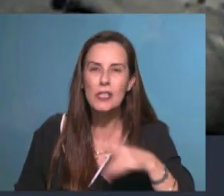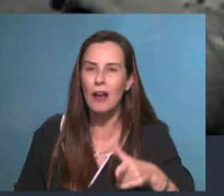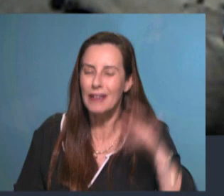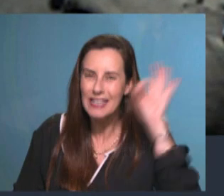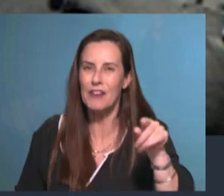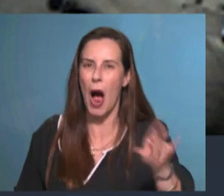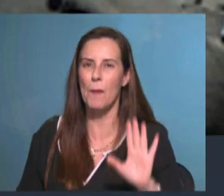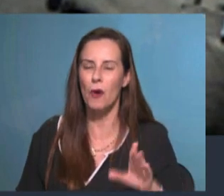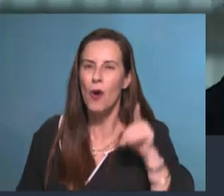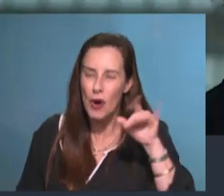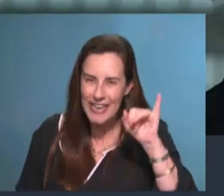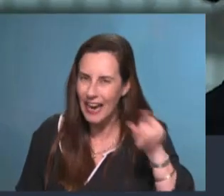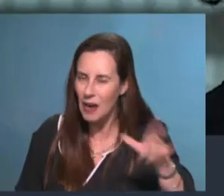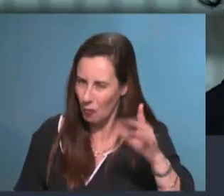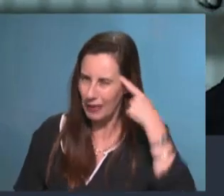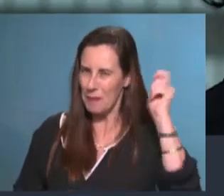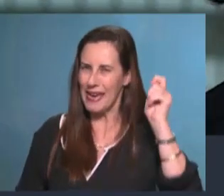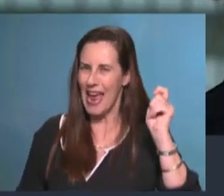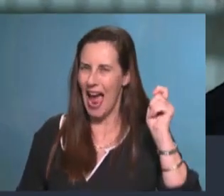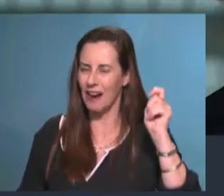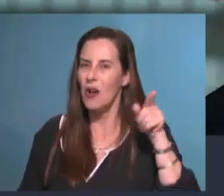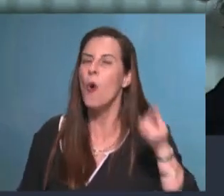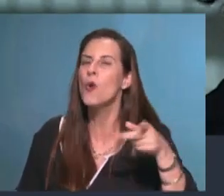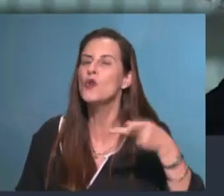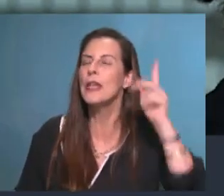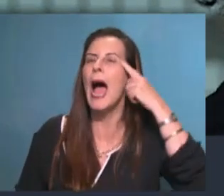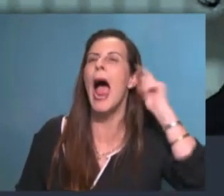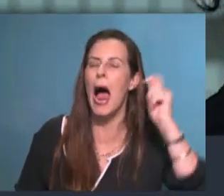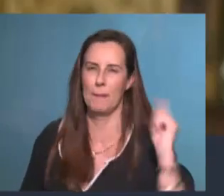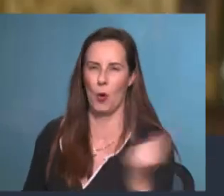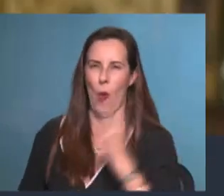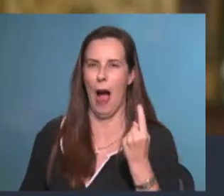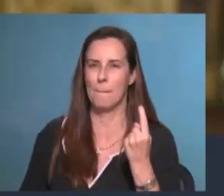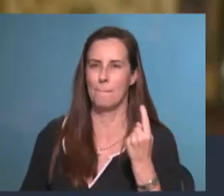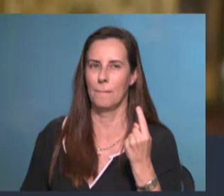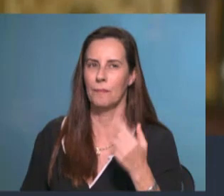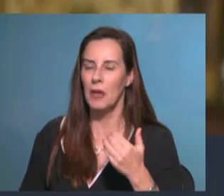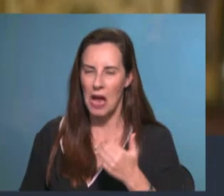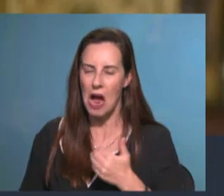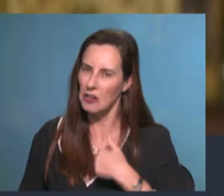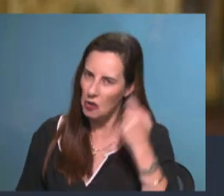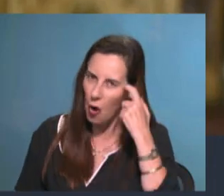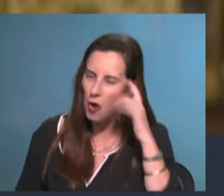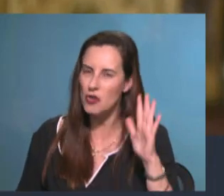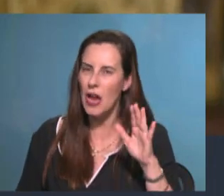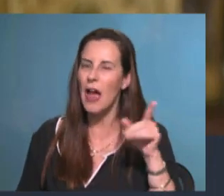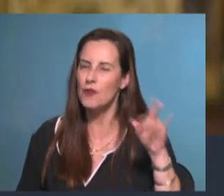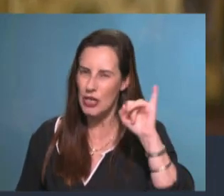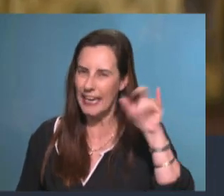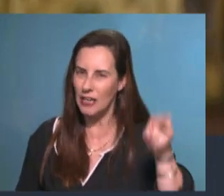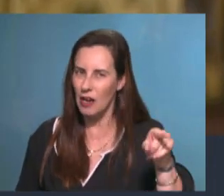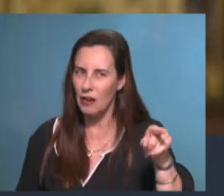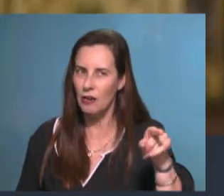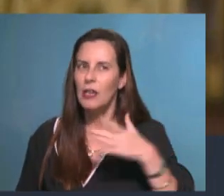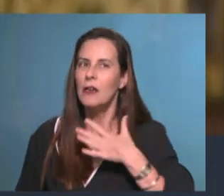בו. יחיא סינואר מאוד פיקח. הוא הרבה יותר חכם מאחרים שם. אני מעריך שיחיא סינואר